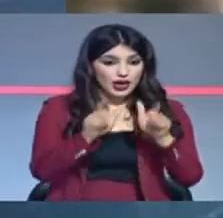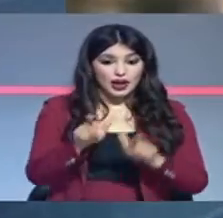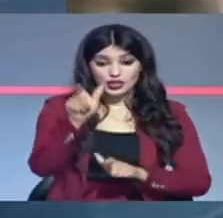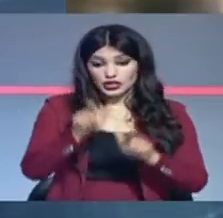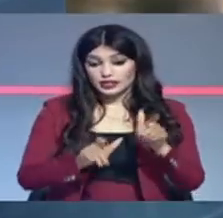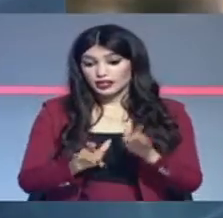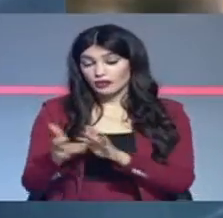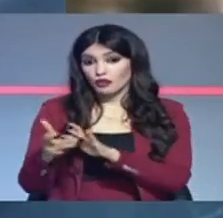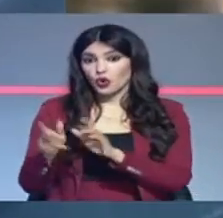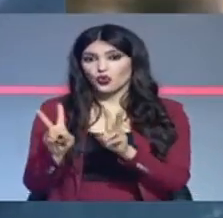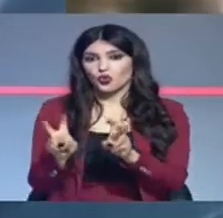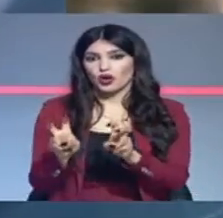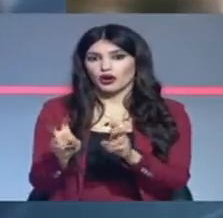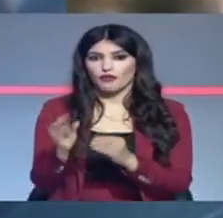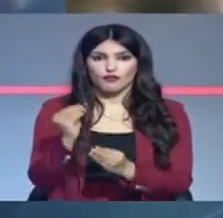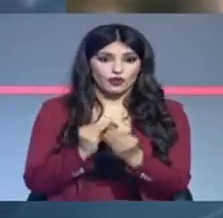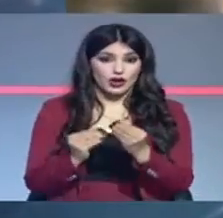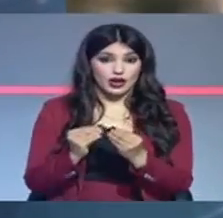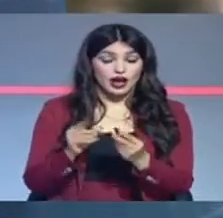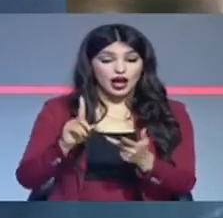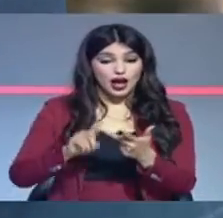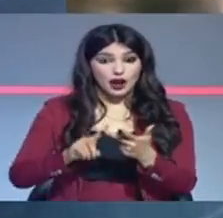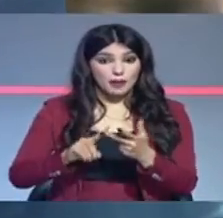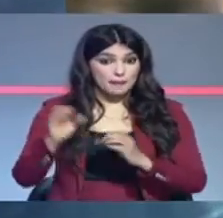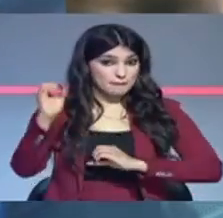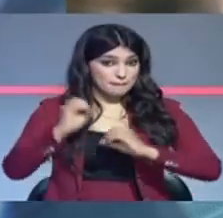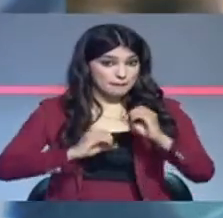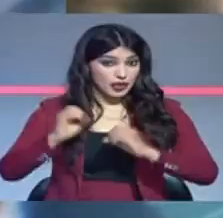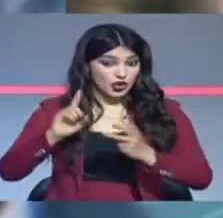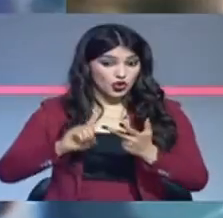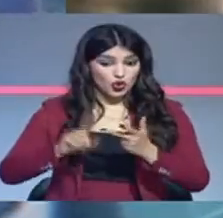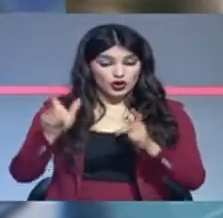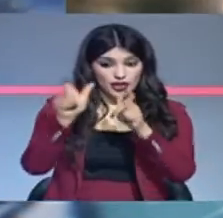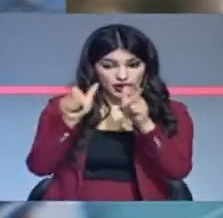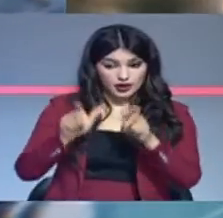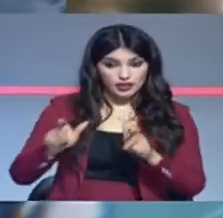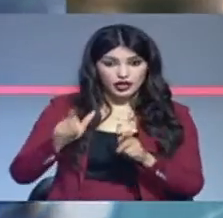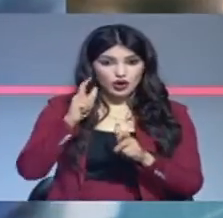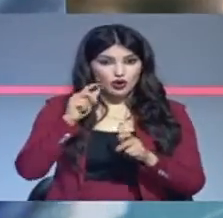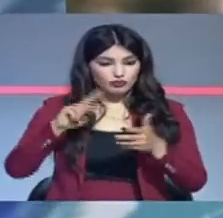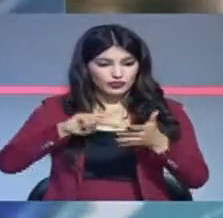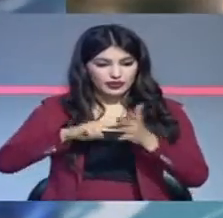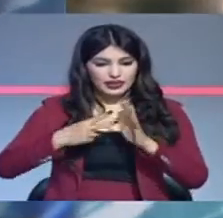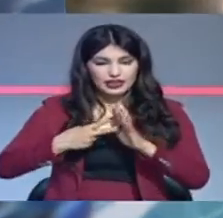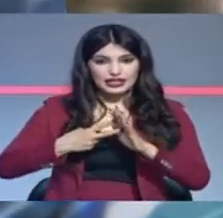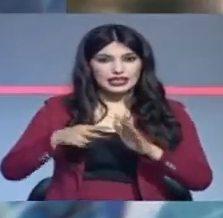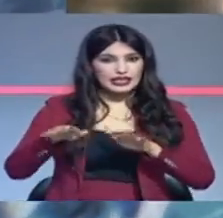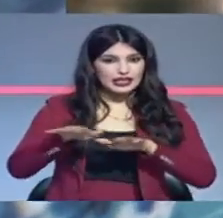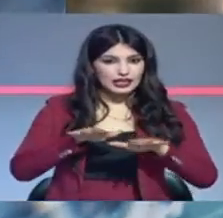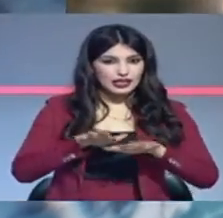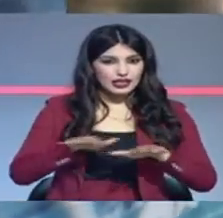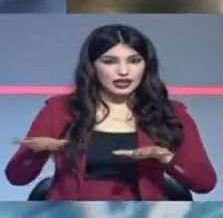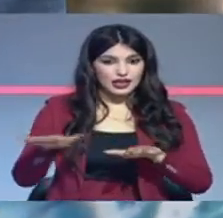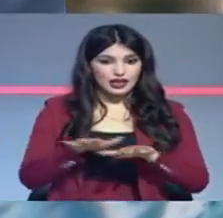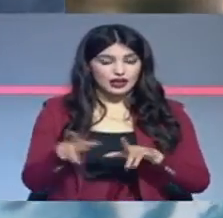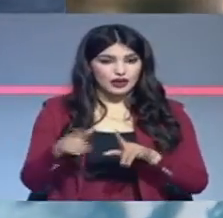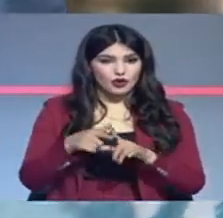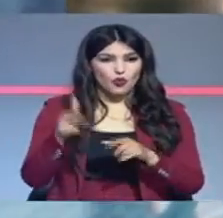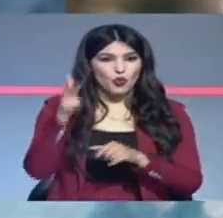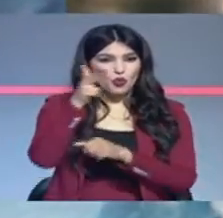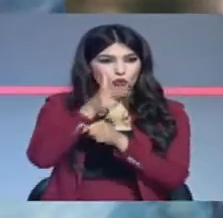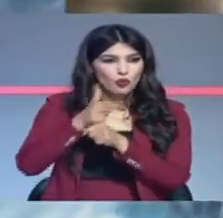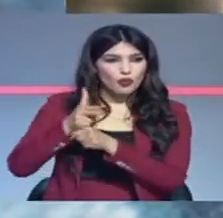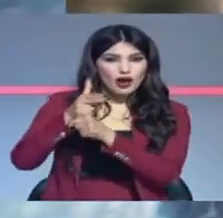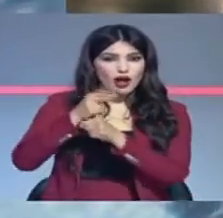او حتى مراكز وخاصه ان المنظومه السياسيه هي منظومه المراقبه الالكترونيه السياحه الى المتكونه من محطات راس البحري